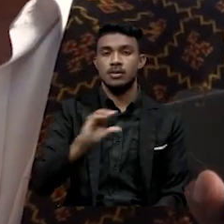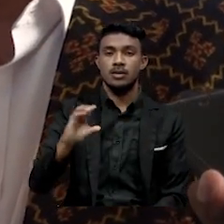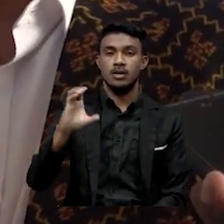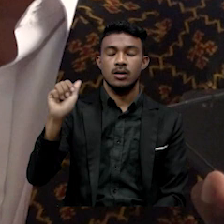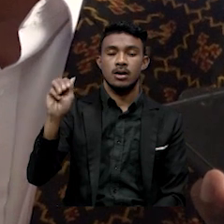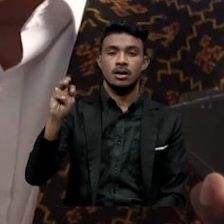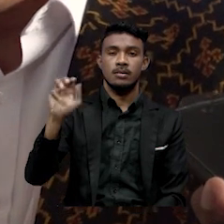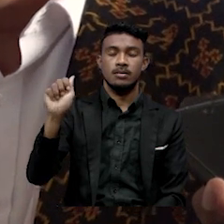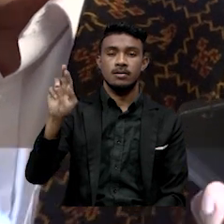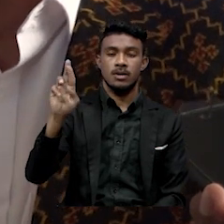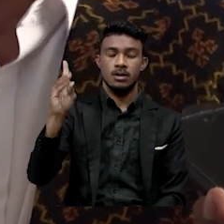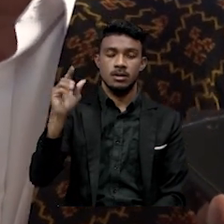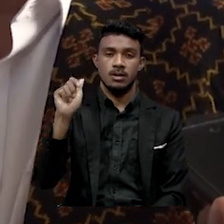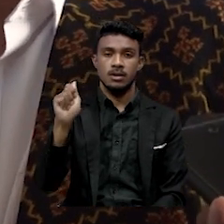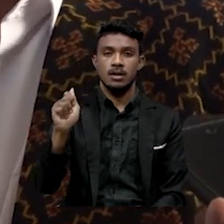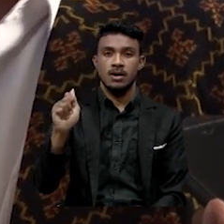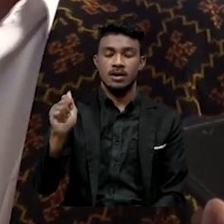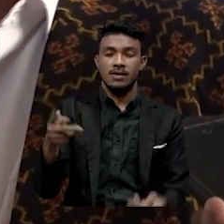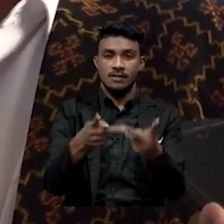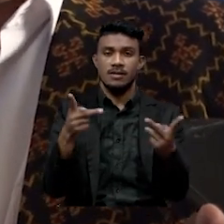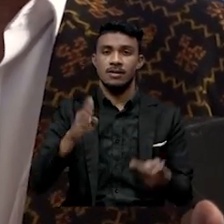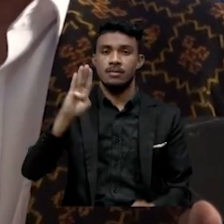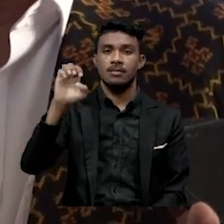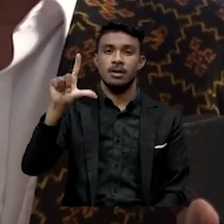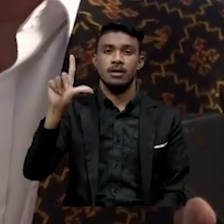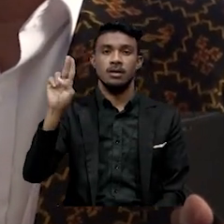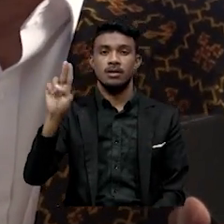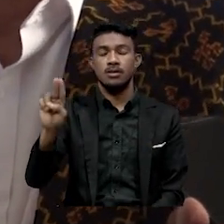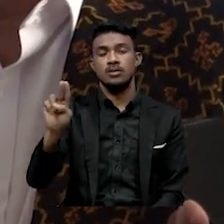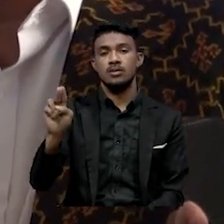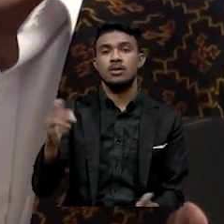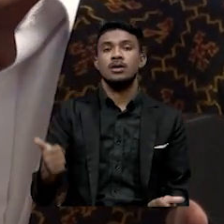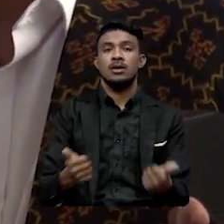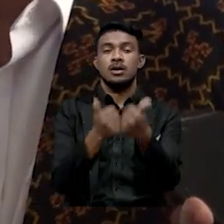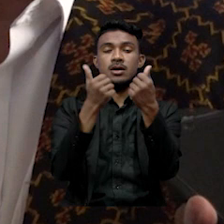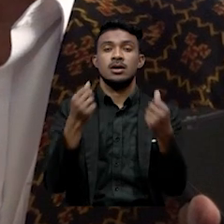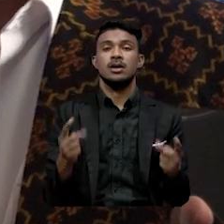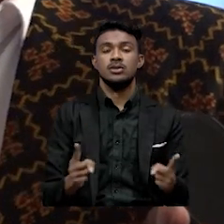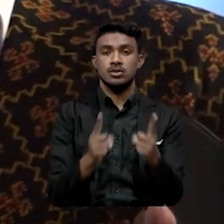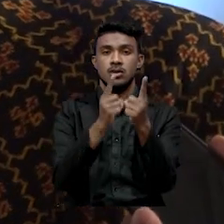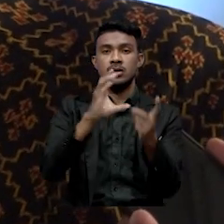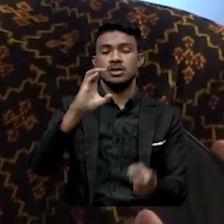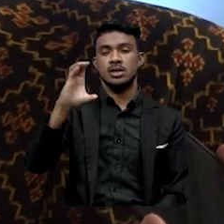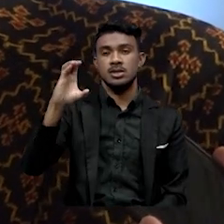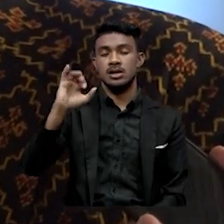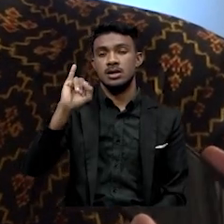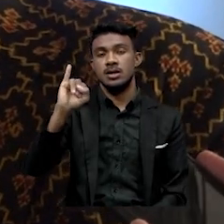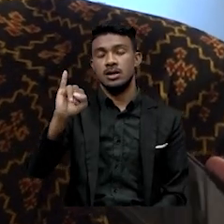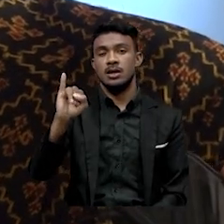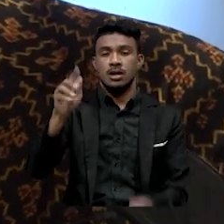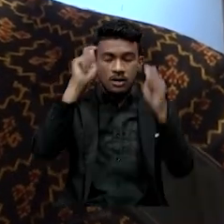Yusri kabupaten Belu ya kami mengadakan pertemuan dengan Sisi IC Timor Leste